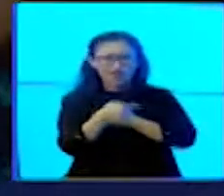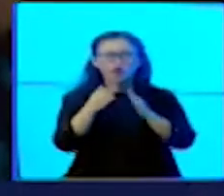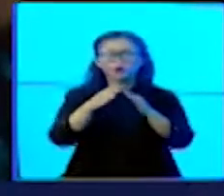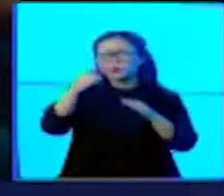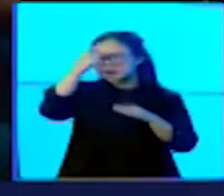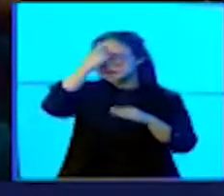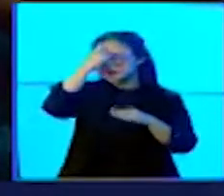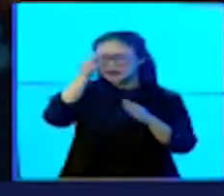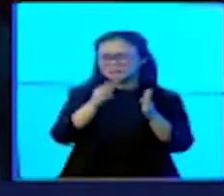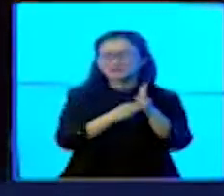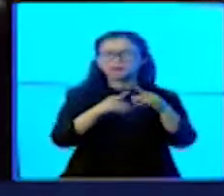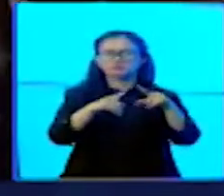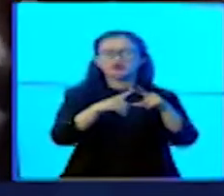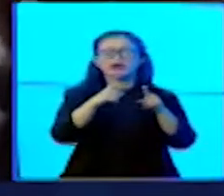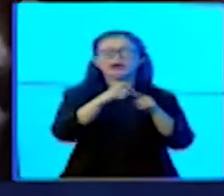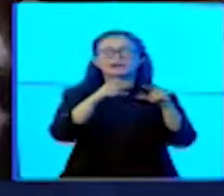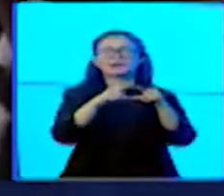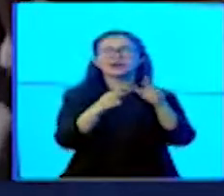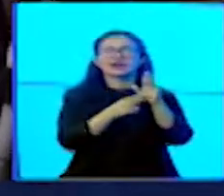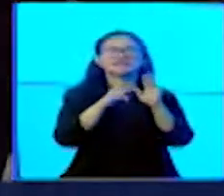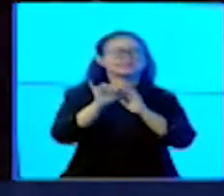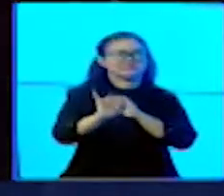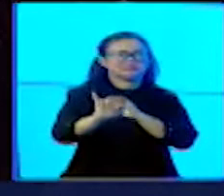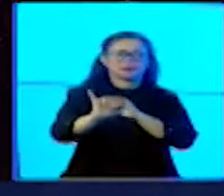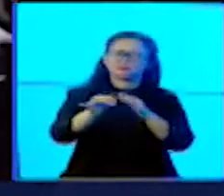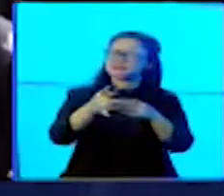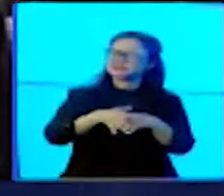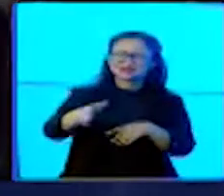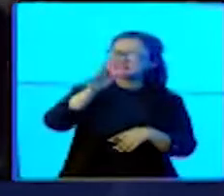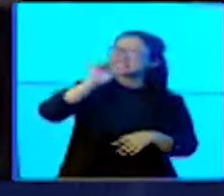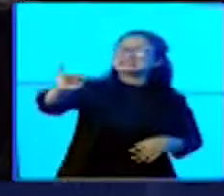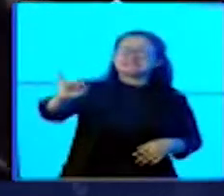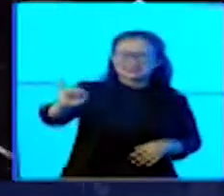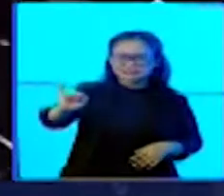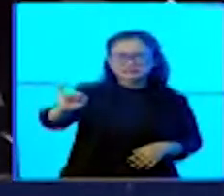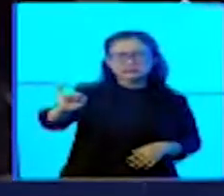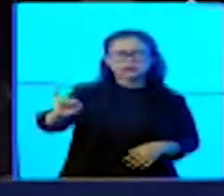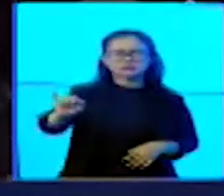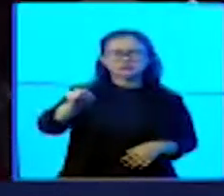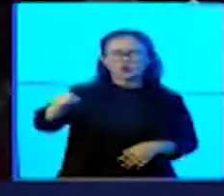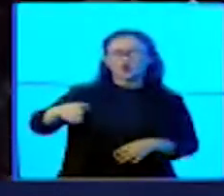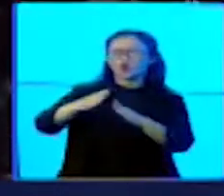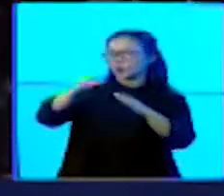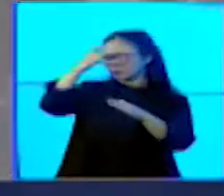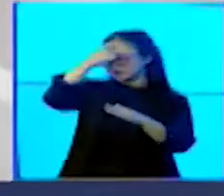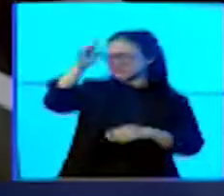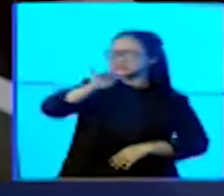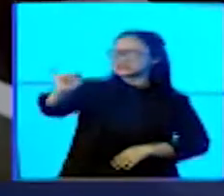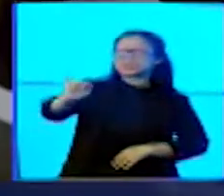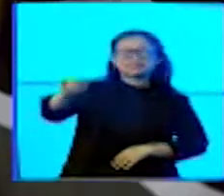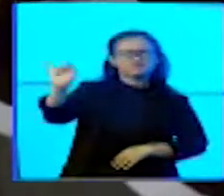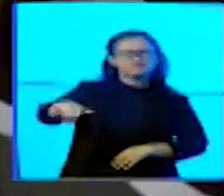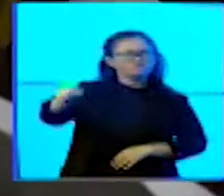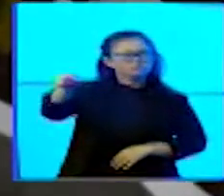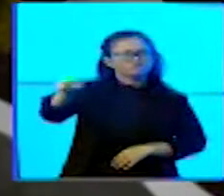Madani. Rumah sakit Madani, Bu, ya. Terlalu kejam kali orang itu, bukan manusia orang itu. Dengan siapa, Bu? Kalau manusia orang itu. Sama siapa?